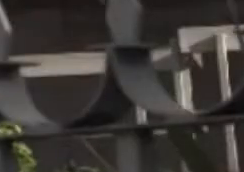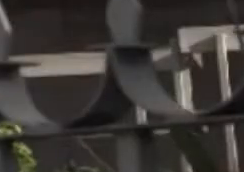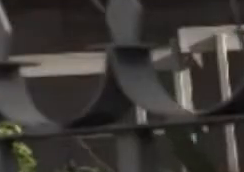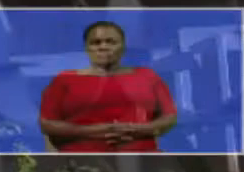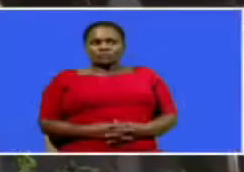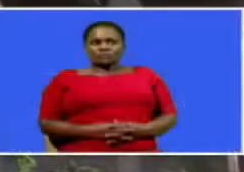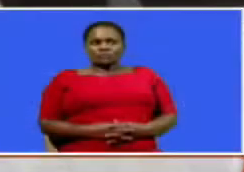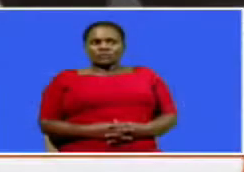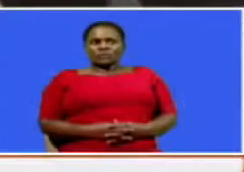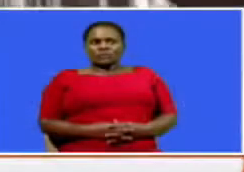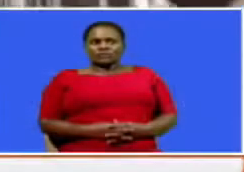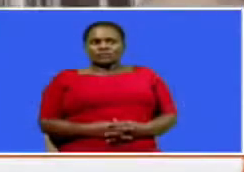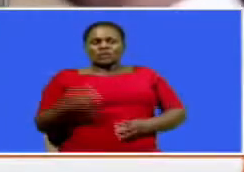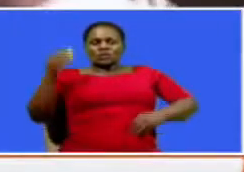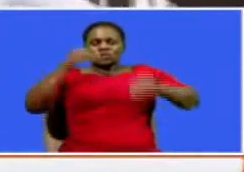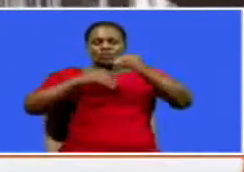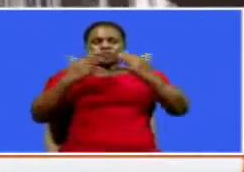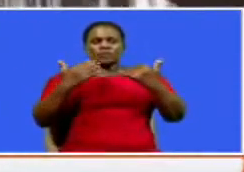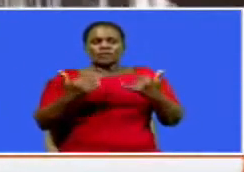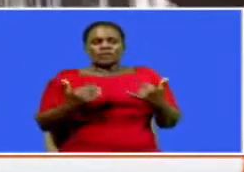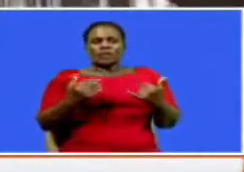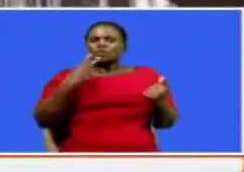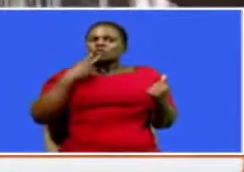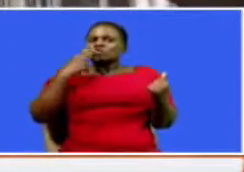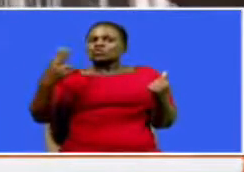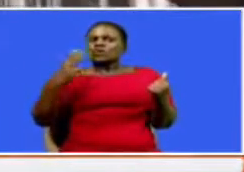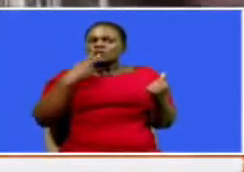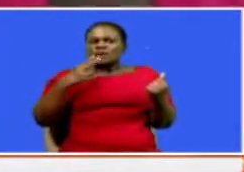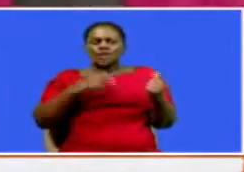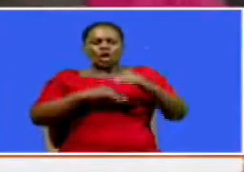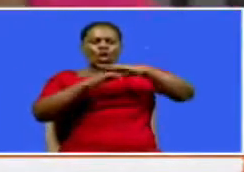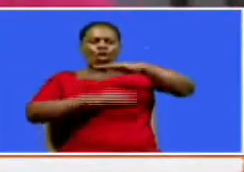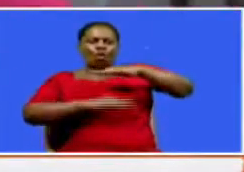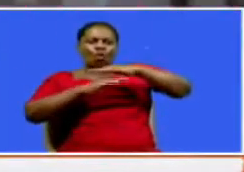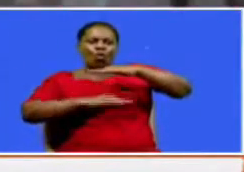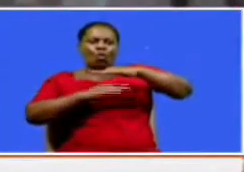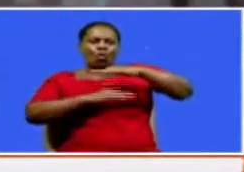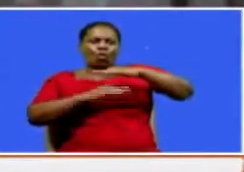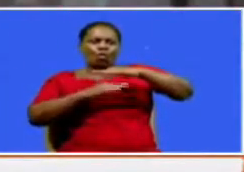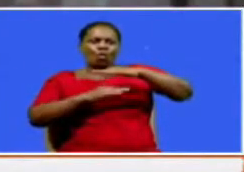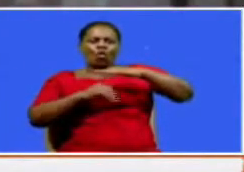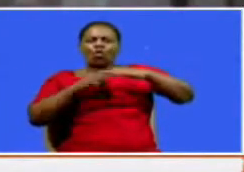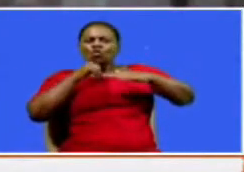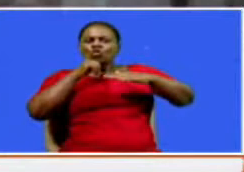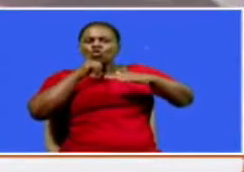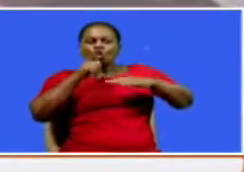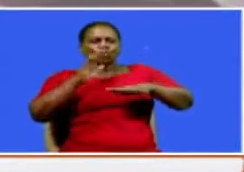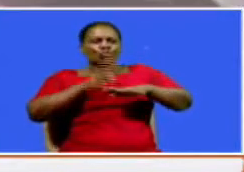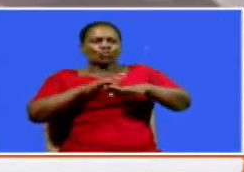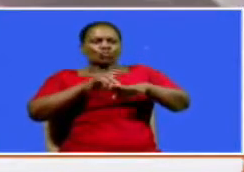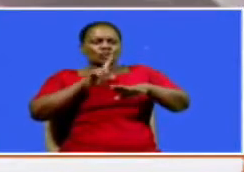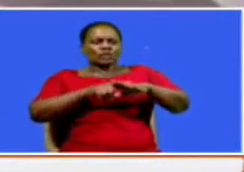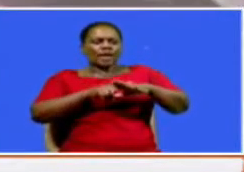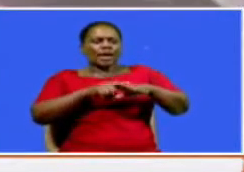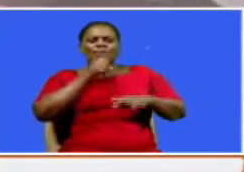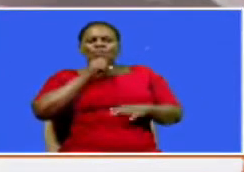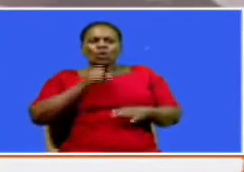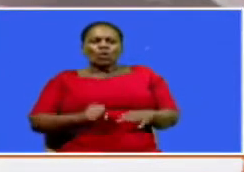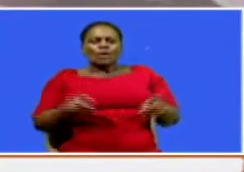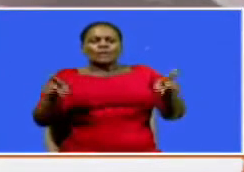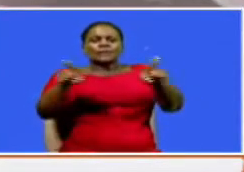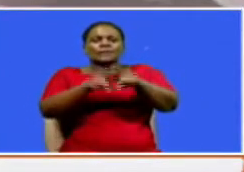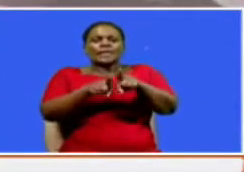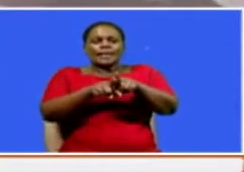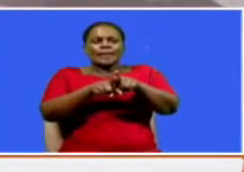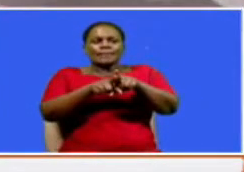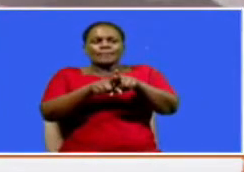na Rais William Ruto, mchango wa sasa wa shilingi 200 ni wa chini mno kufaa mtu anapostaafu. Rais pia